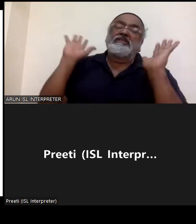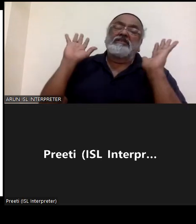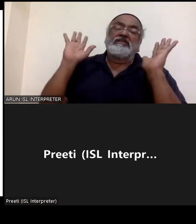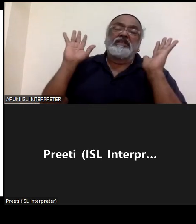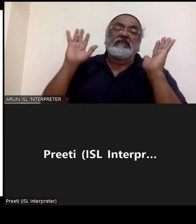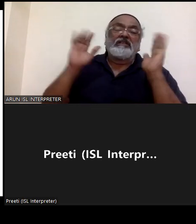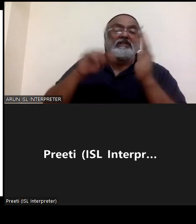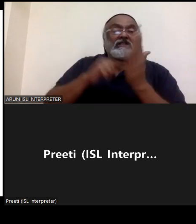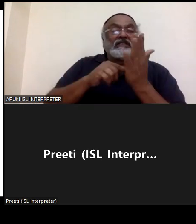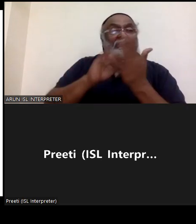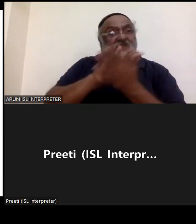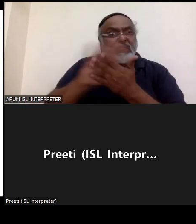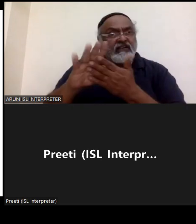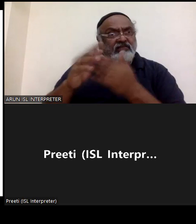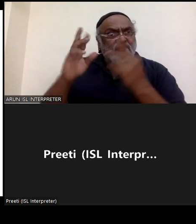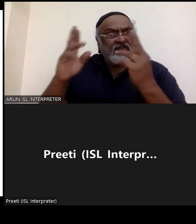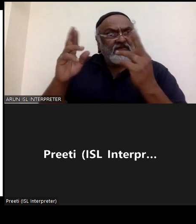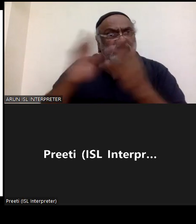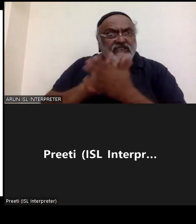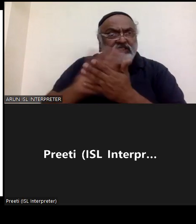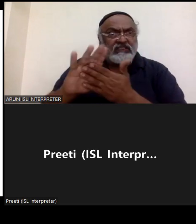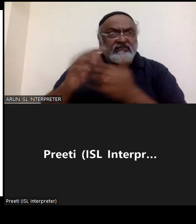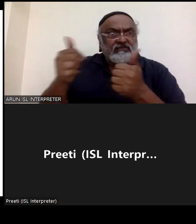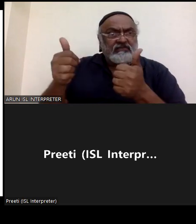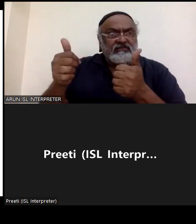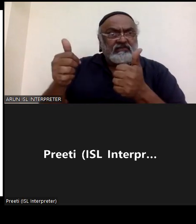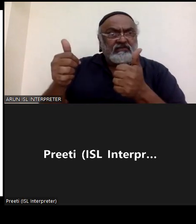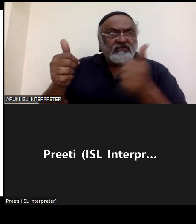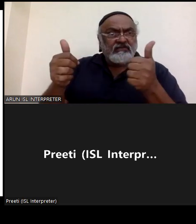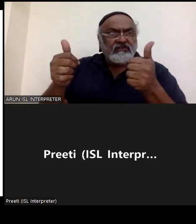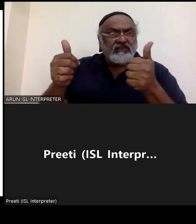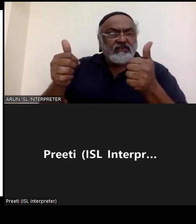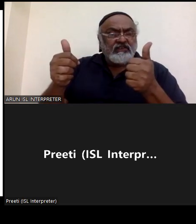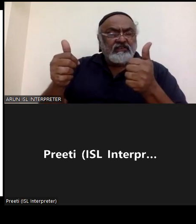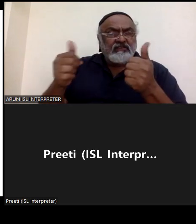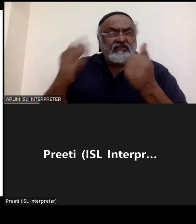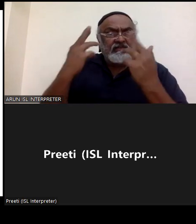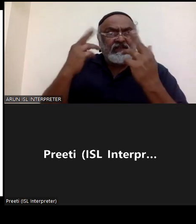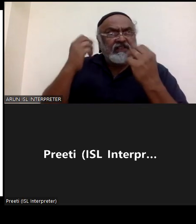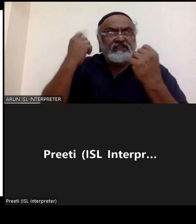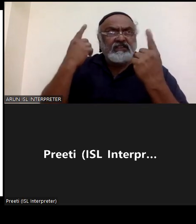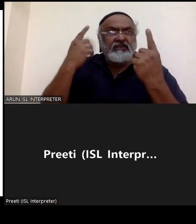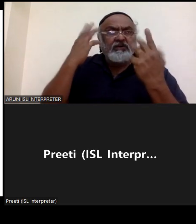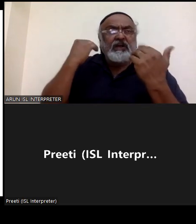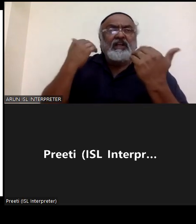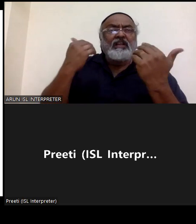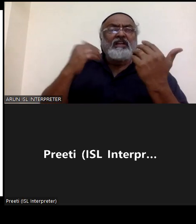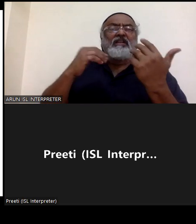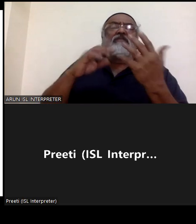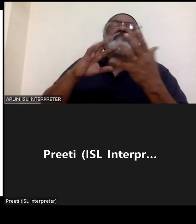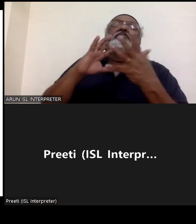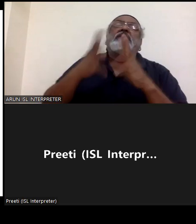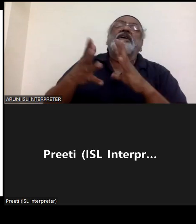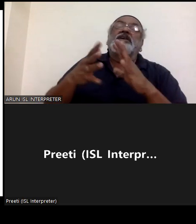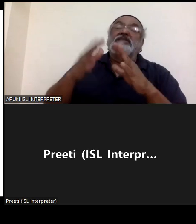है? सो आई होप दिस कंसेप्ट इज क्लियर एंड आई होप यू अंडरस्टैंड व्हाई फॉर्मेशन ऑफ सच इंस्टीट्यूशंस